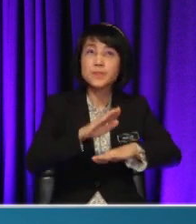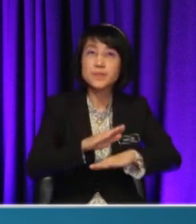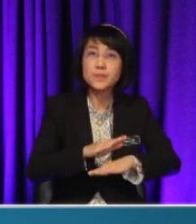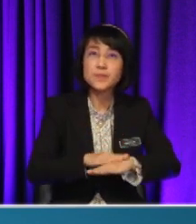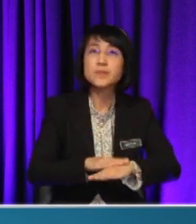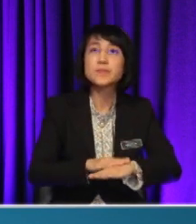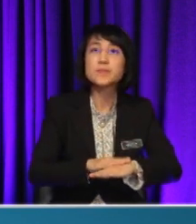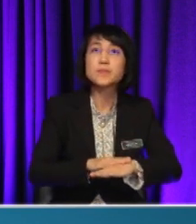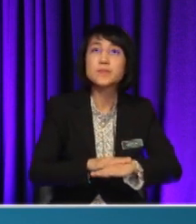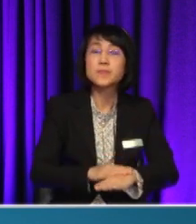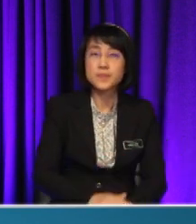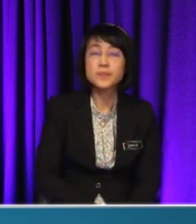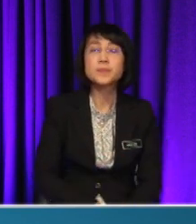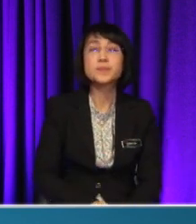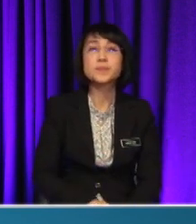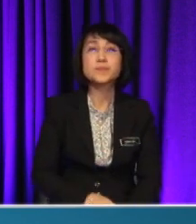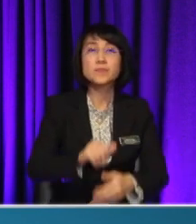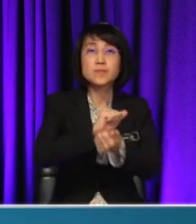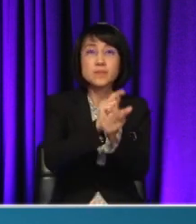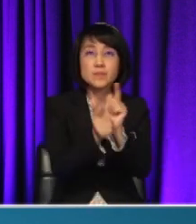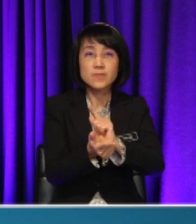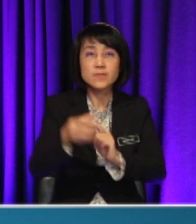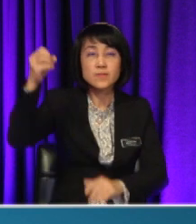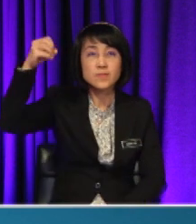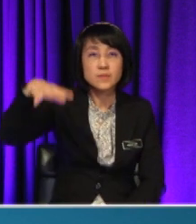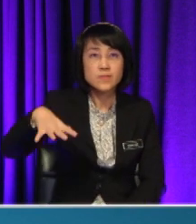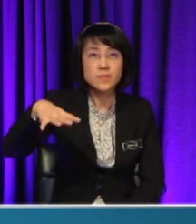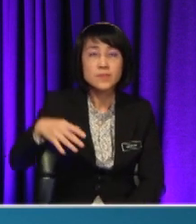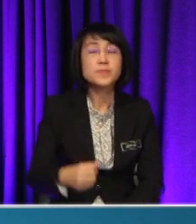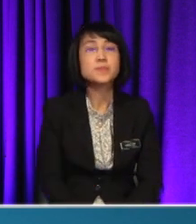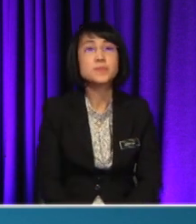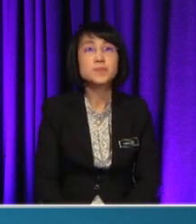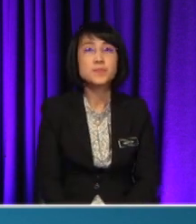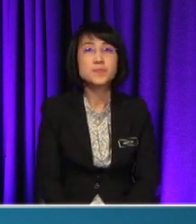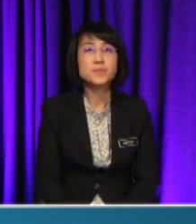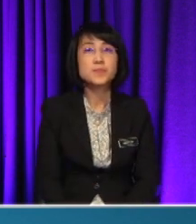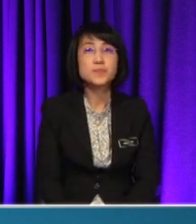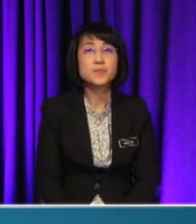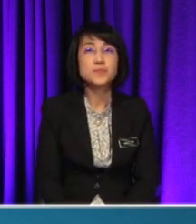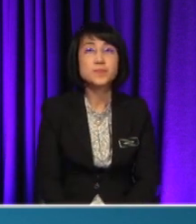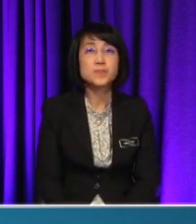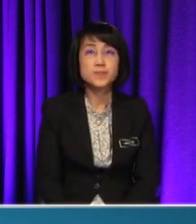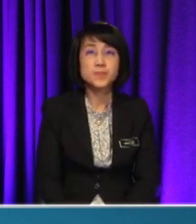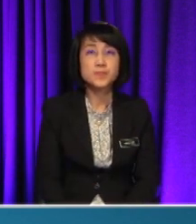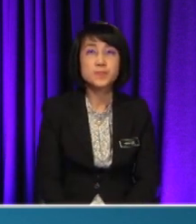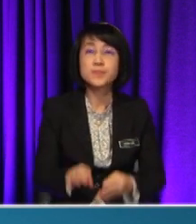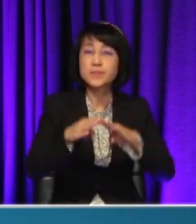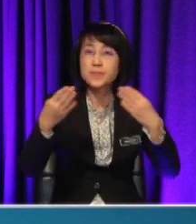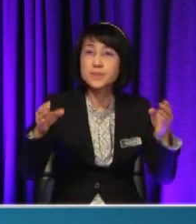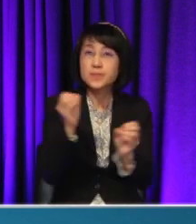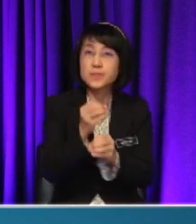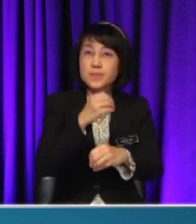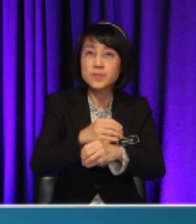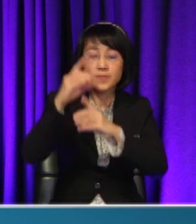dengan drop Oke dan untuk dml bahasa panjang dia oke masuk panjang inilah bahase pengolahan data atau